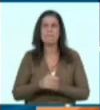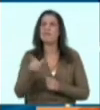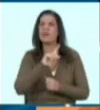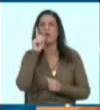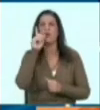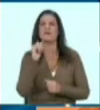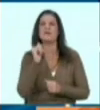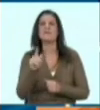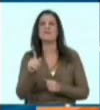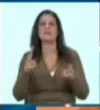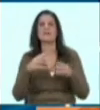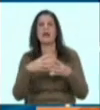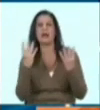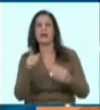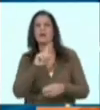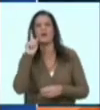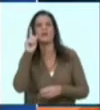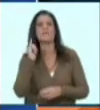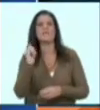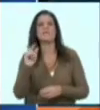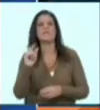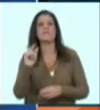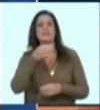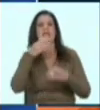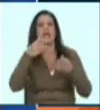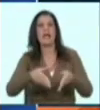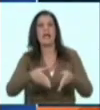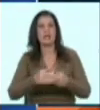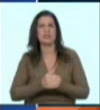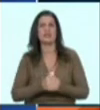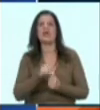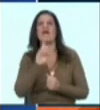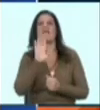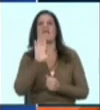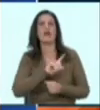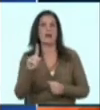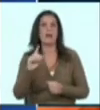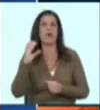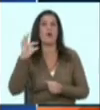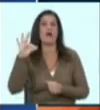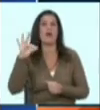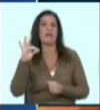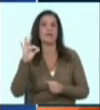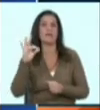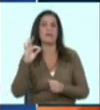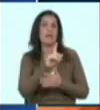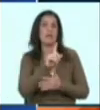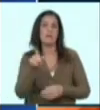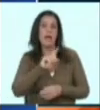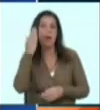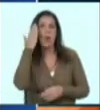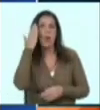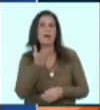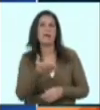יודעים מה הפירוש, לא של קדיש, לא ירושלים, לא כ"ט בנובמבר. אז אל תבהילו. יכול להיות שהם יכירו יותר טוב יהדות. רגע, סרי